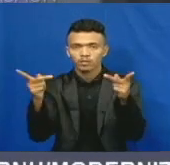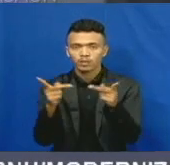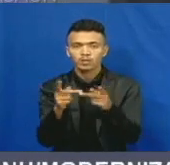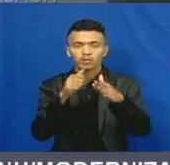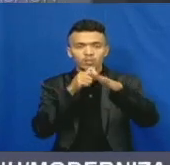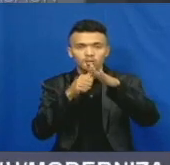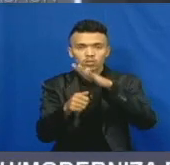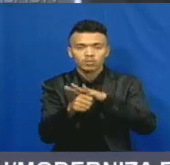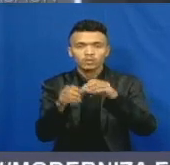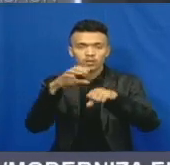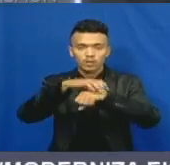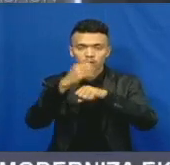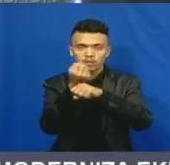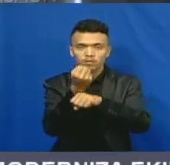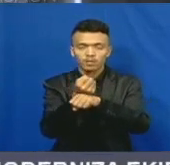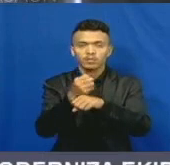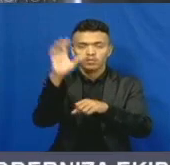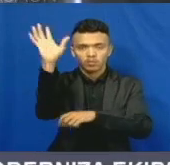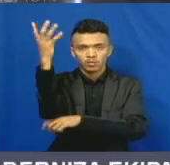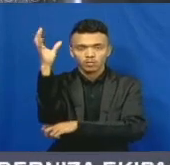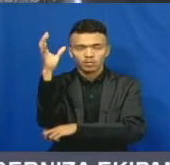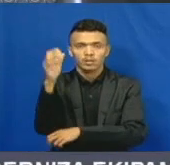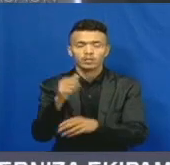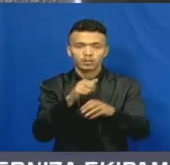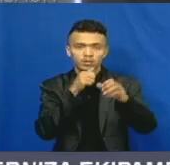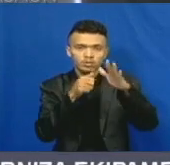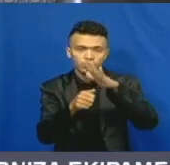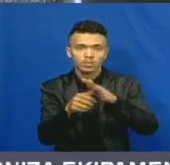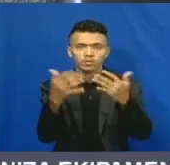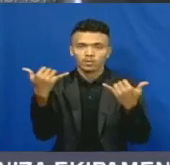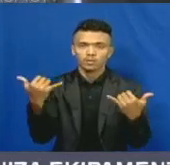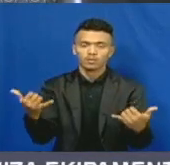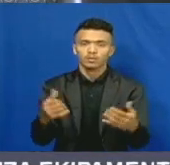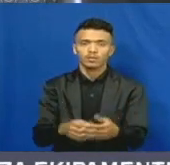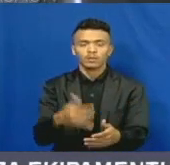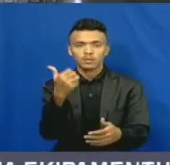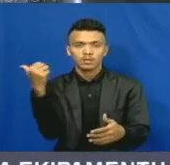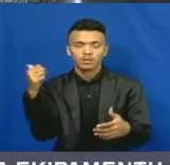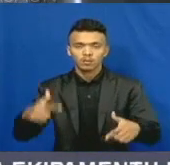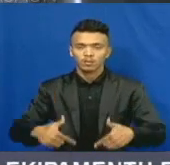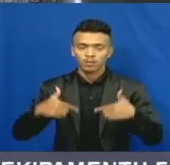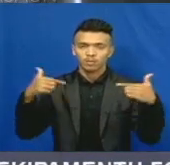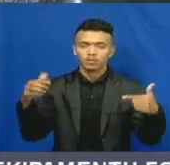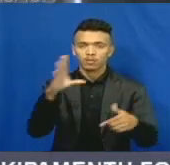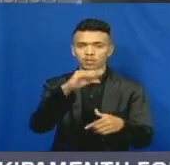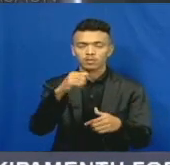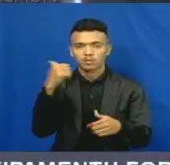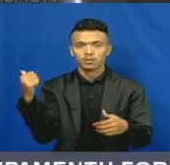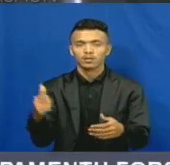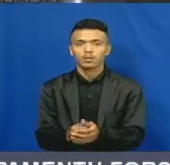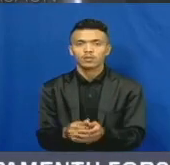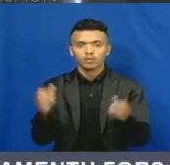amba fatukulik no ayulik Nebesa tansira tohin lorong balung morisela no balung hela detona